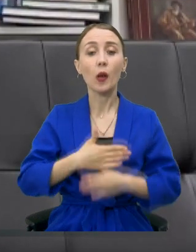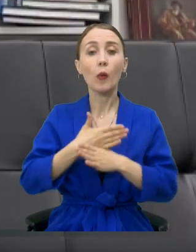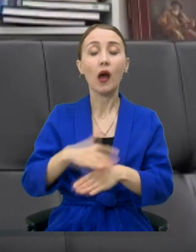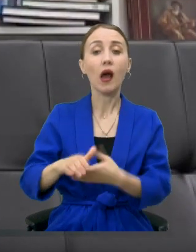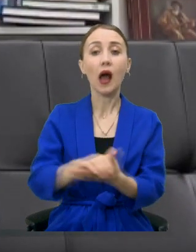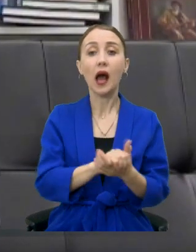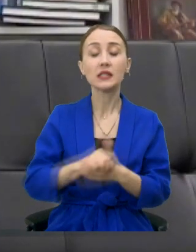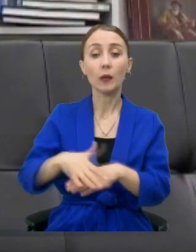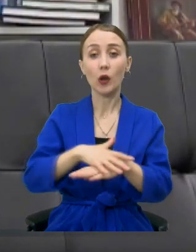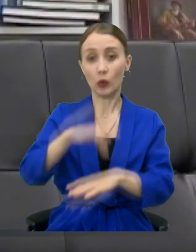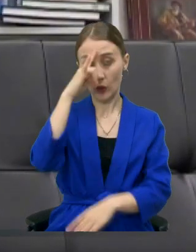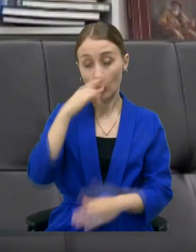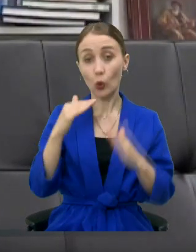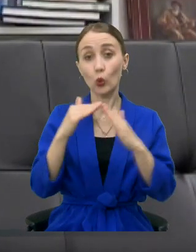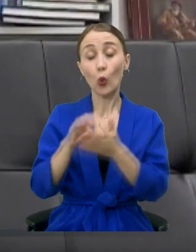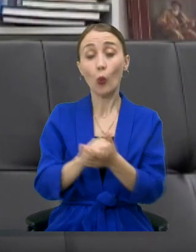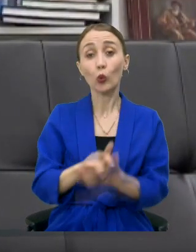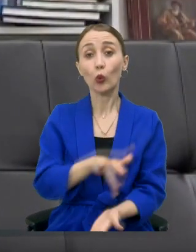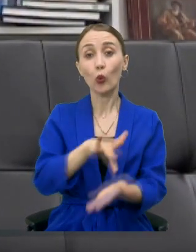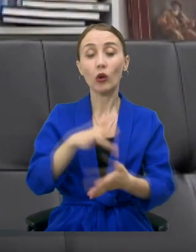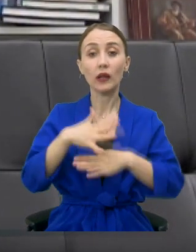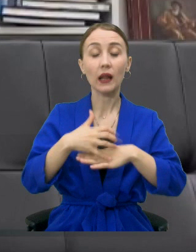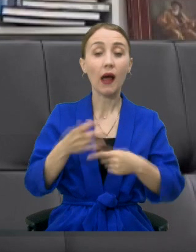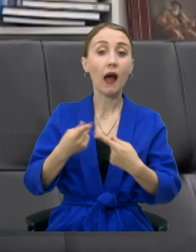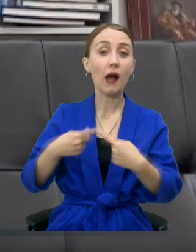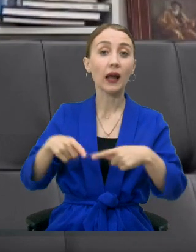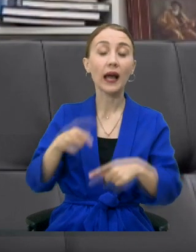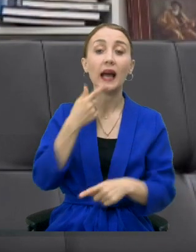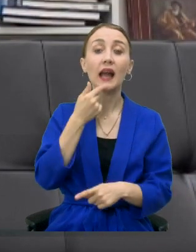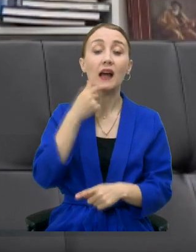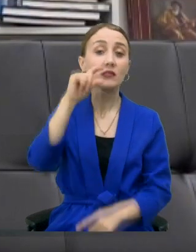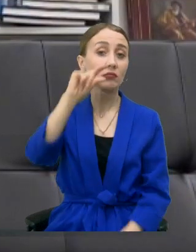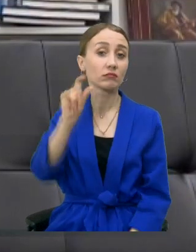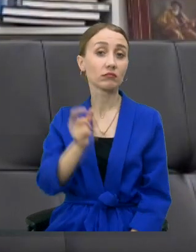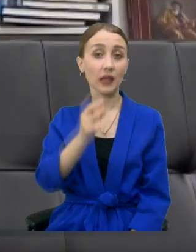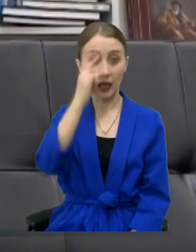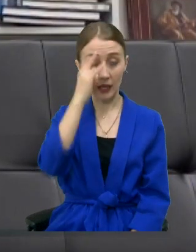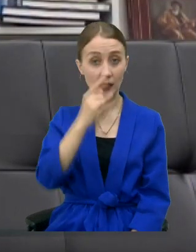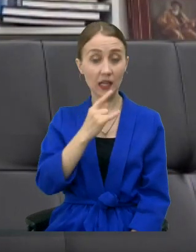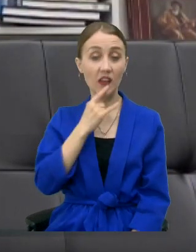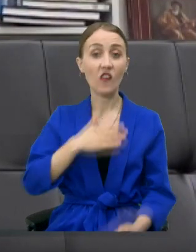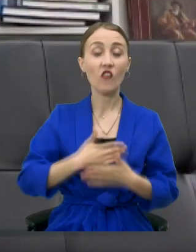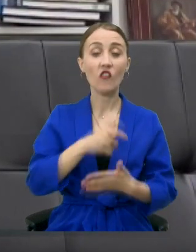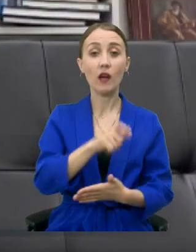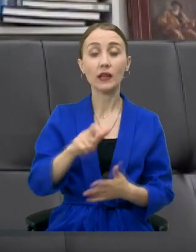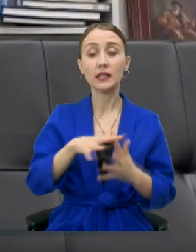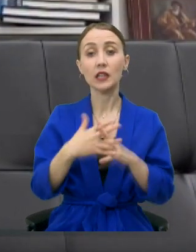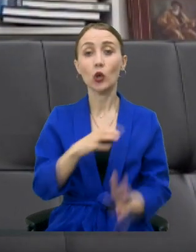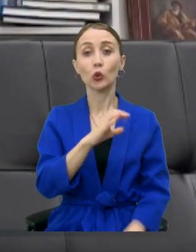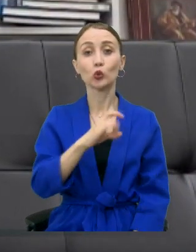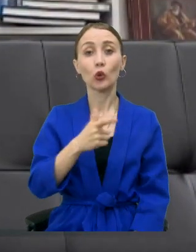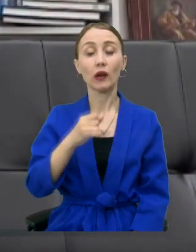народа Казахстана, Дом дружбы города Кокшетау, организация «Красный полумесяц Казахстана», волонтеры села Сурган и